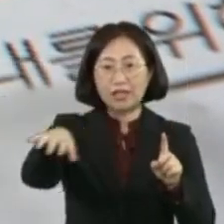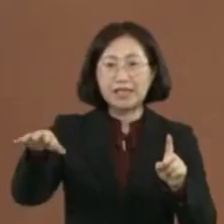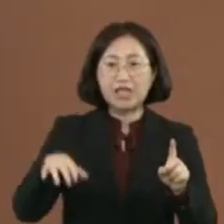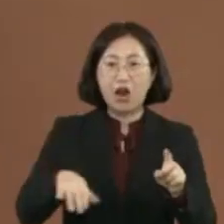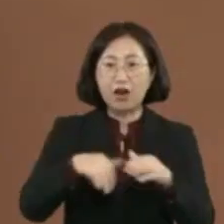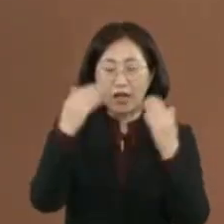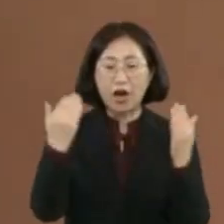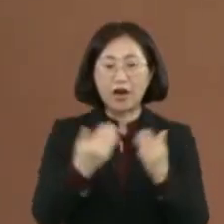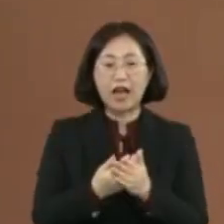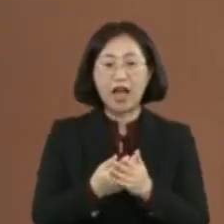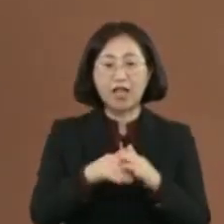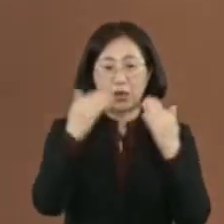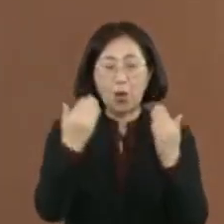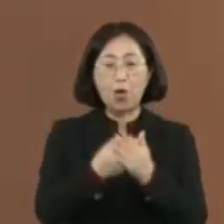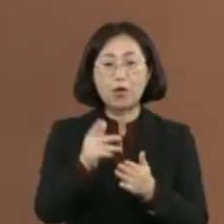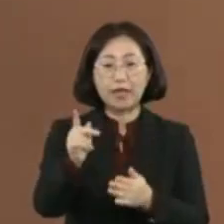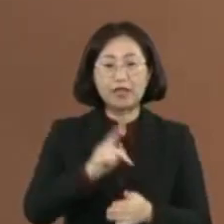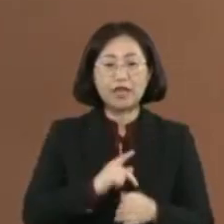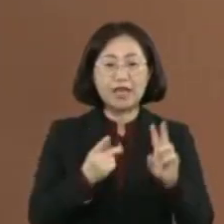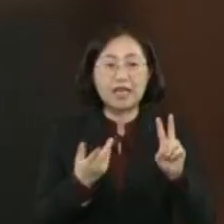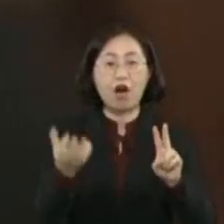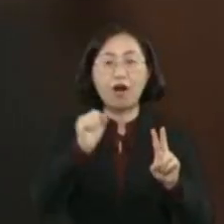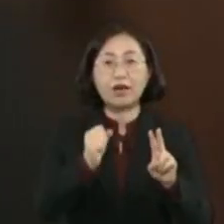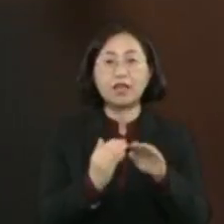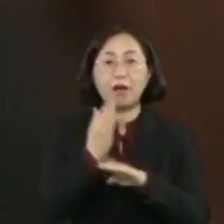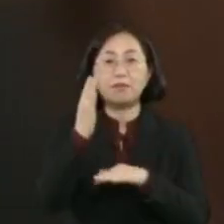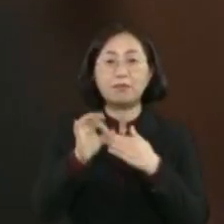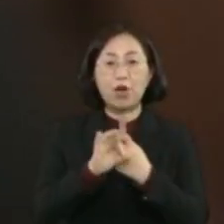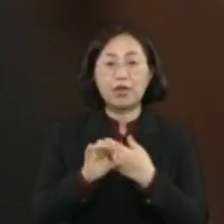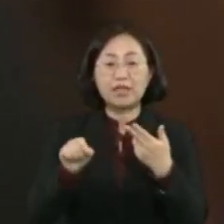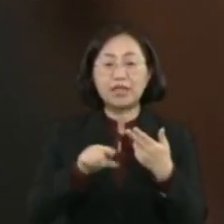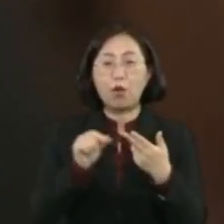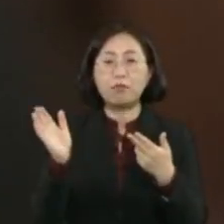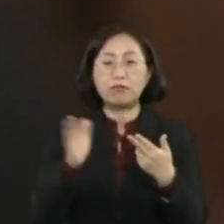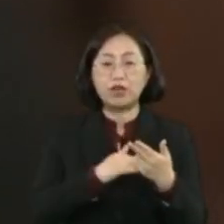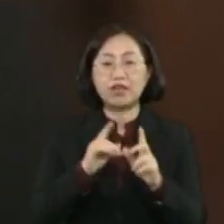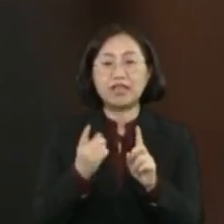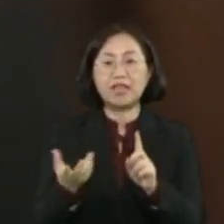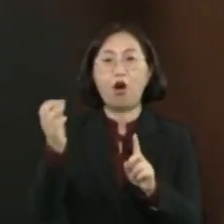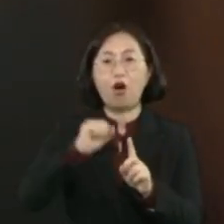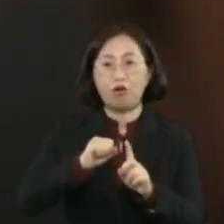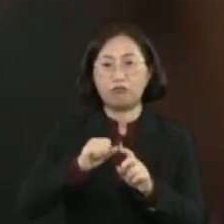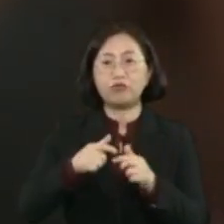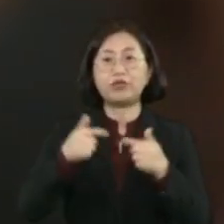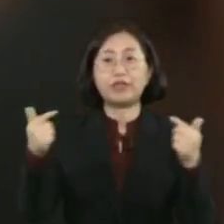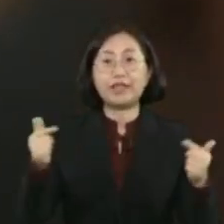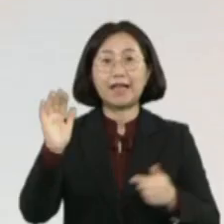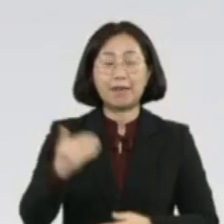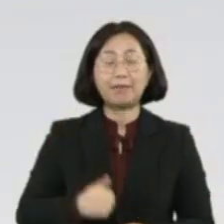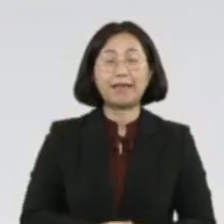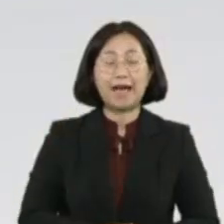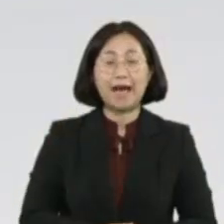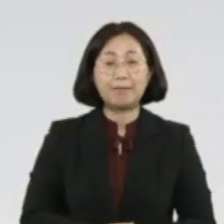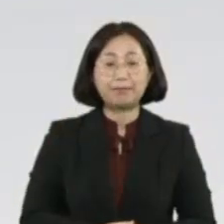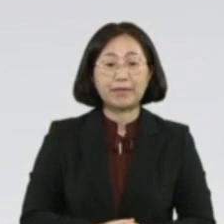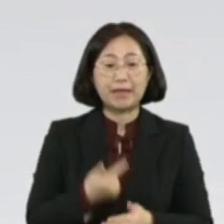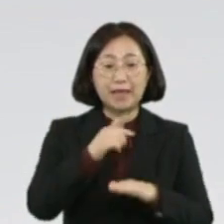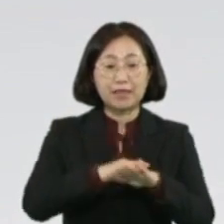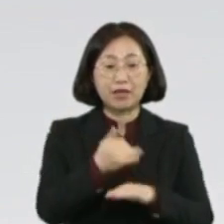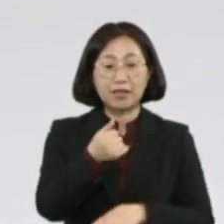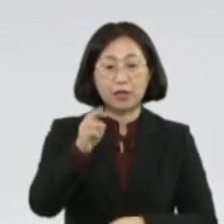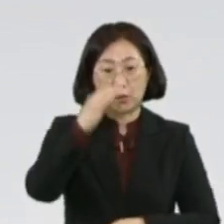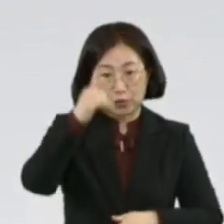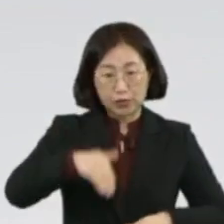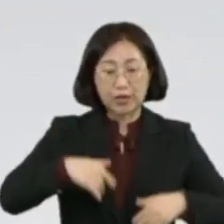총 대출액이 2억 원을 넘으면, 7월부터는 1억 원을 넘으면 확대 적용합니다. 대전, 세종, 충남에서